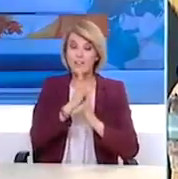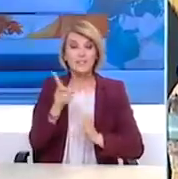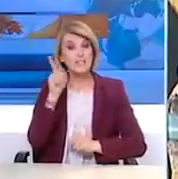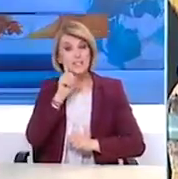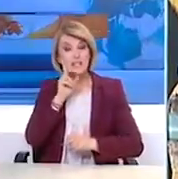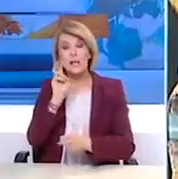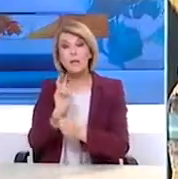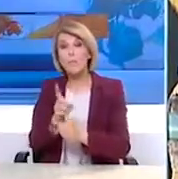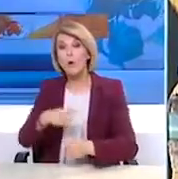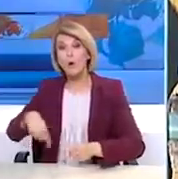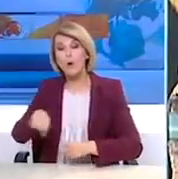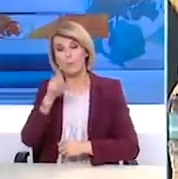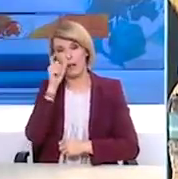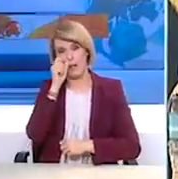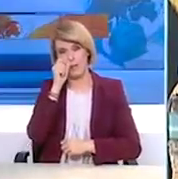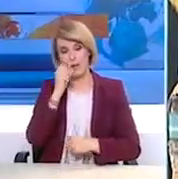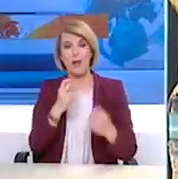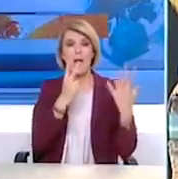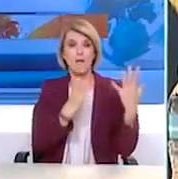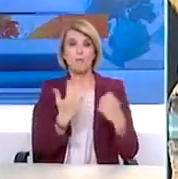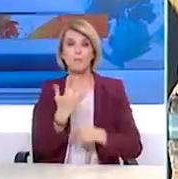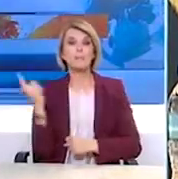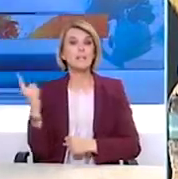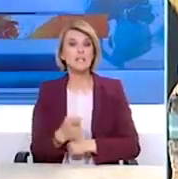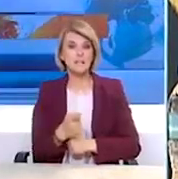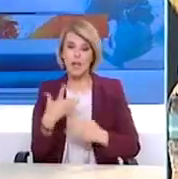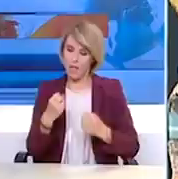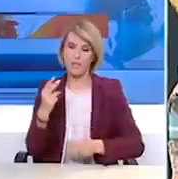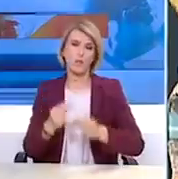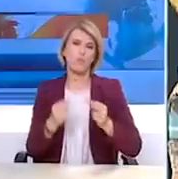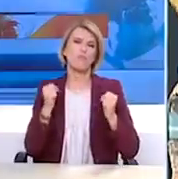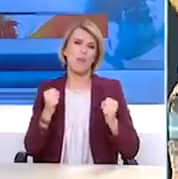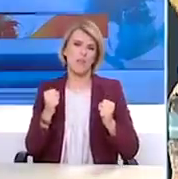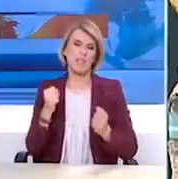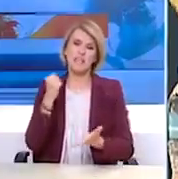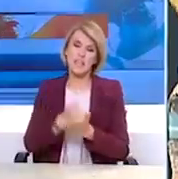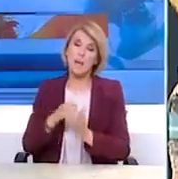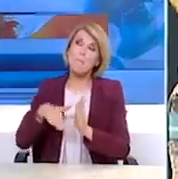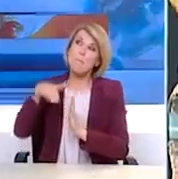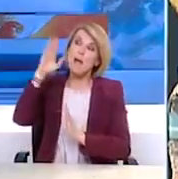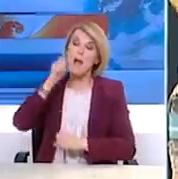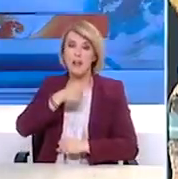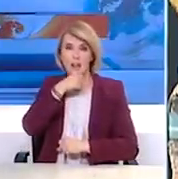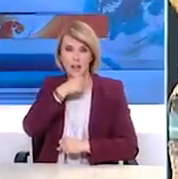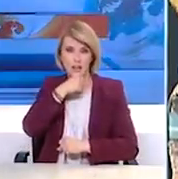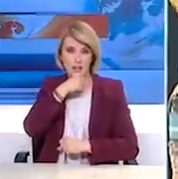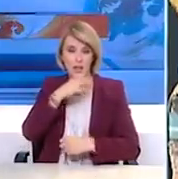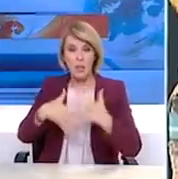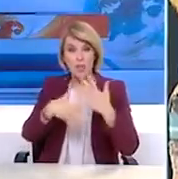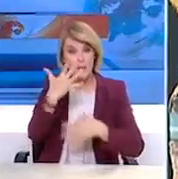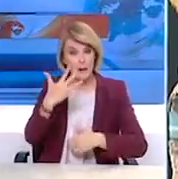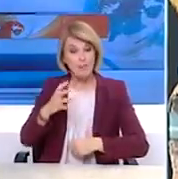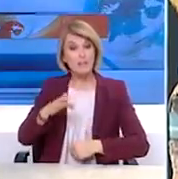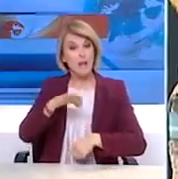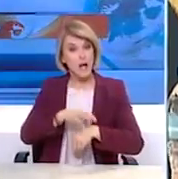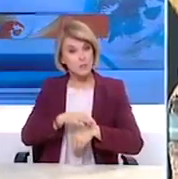και οι υπόλοιποι άνδρες. Το 75% έχει υποκείμενο νόσημα ή είναι ηλικιωμένοι 70 ετών και άνω. 15 ασθενείς έχουν